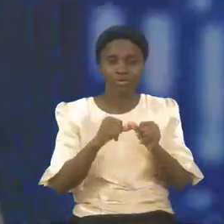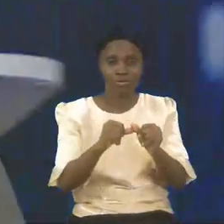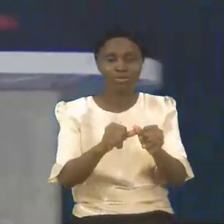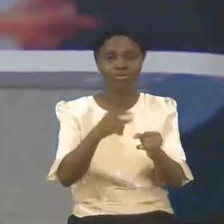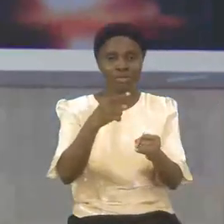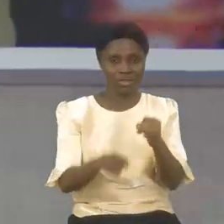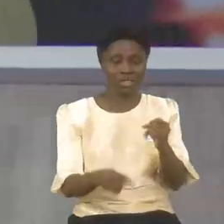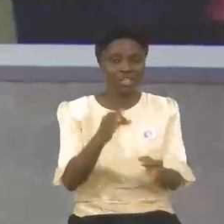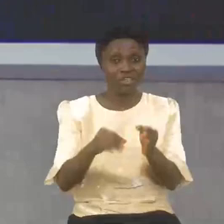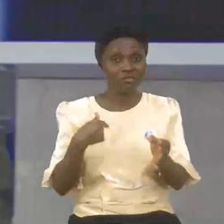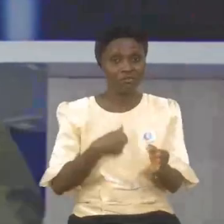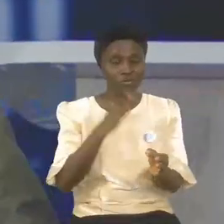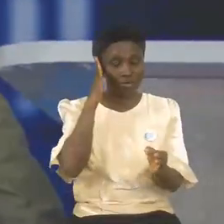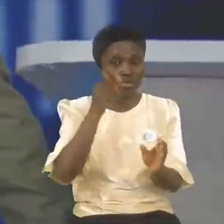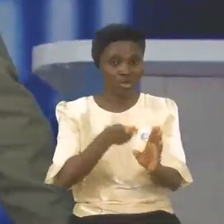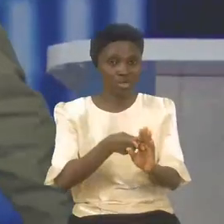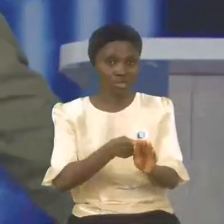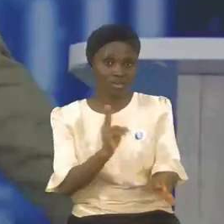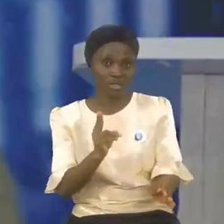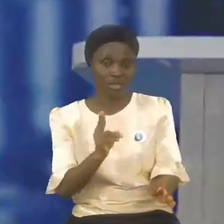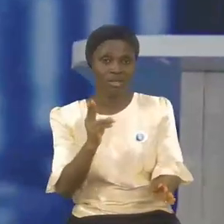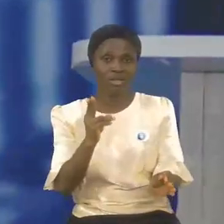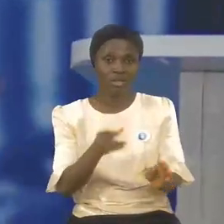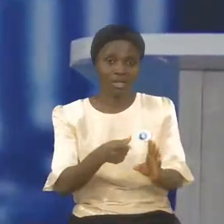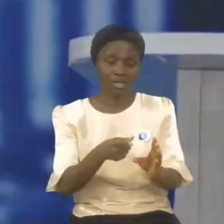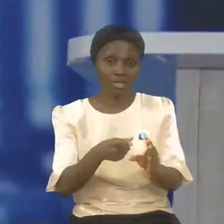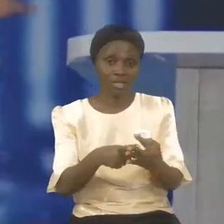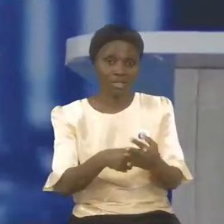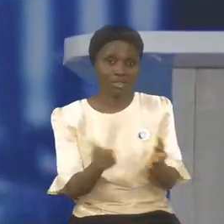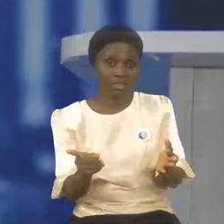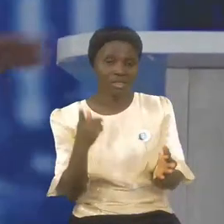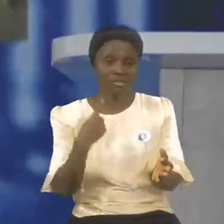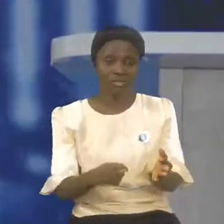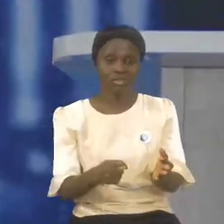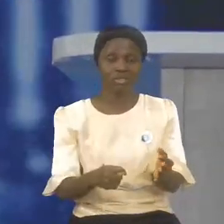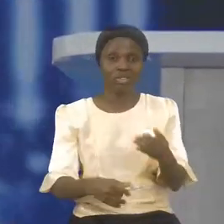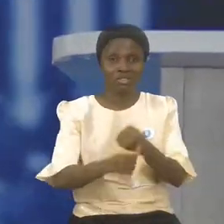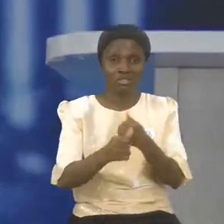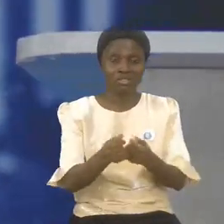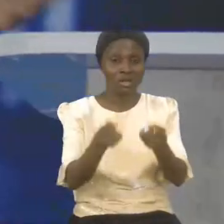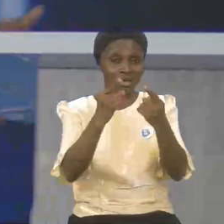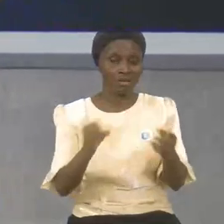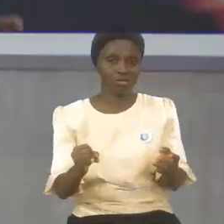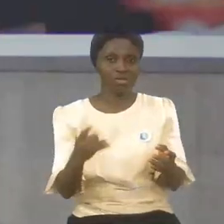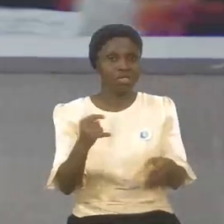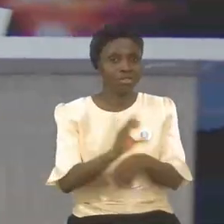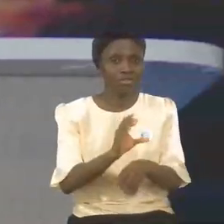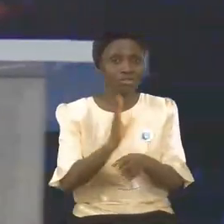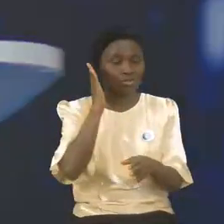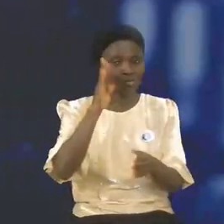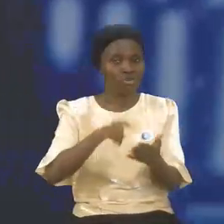la compréhension qu'on doit avoir qu'on doit persévérer jusqu'à la fin si on doit échapper à la